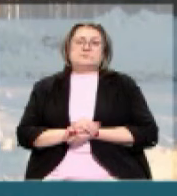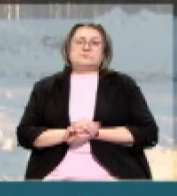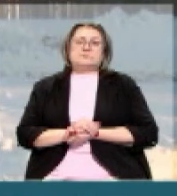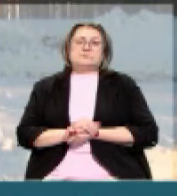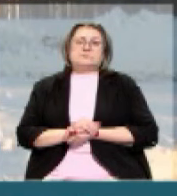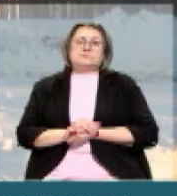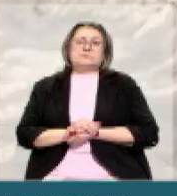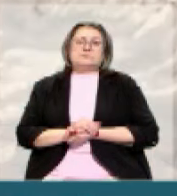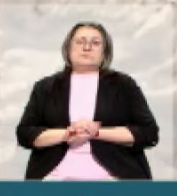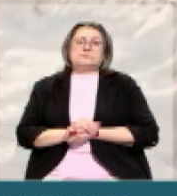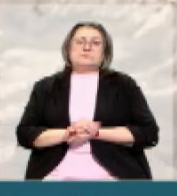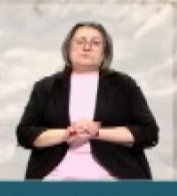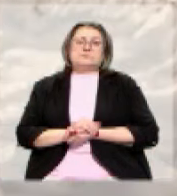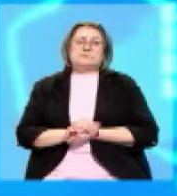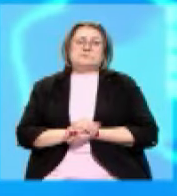кейін күшіне енеді.